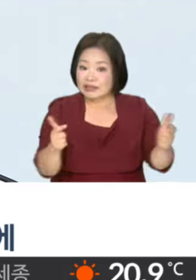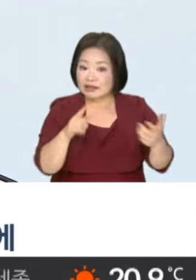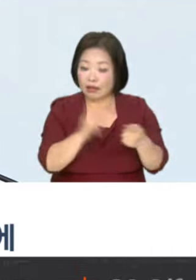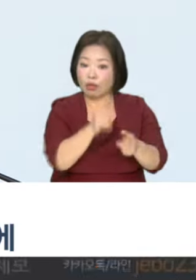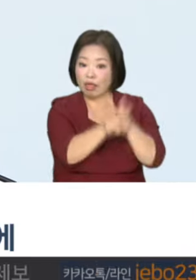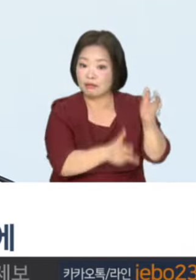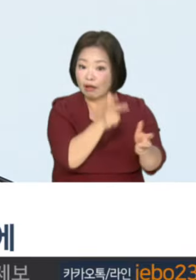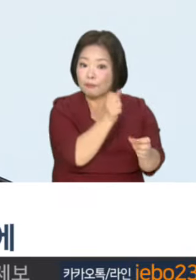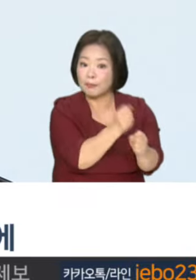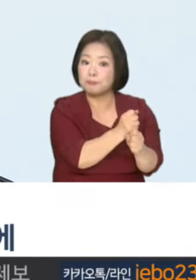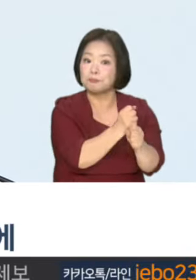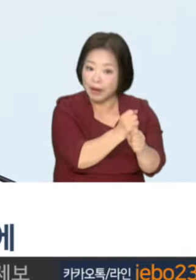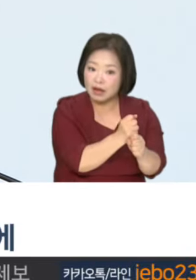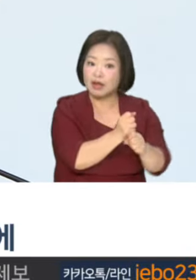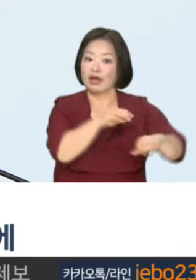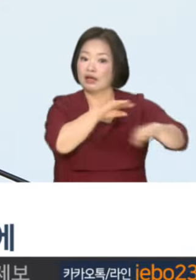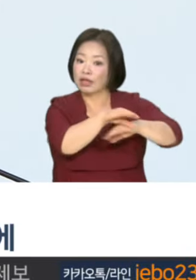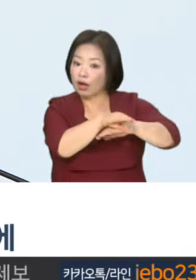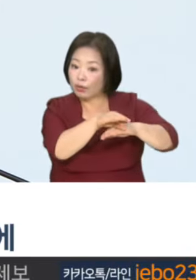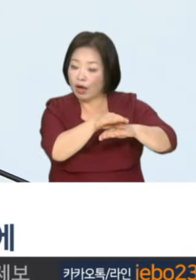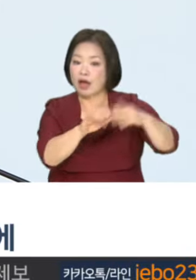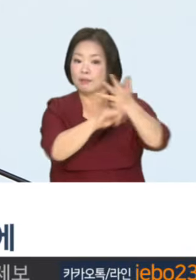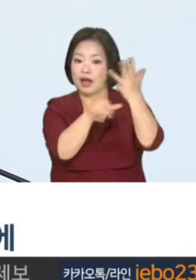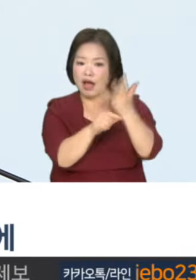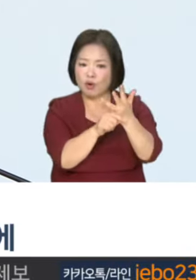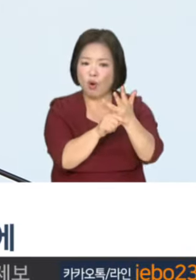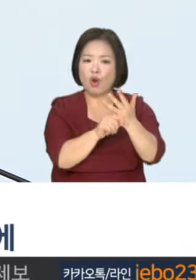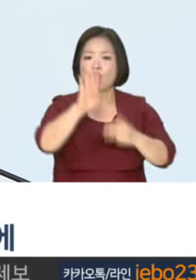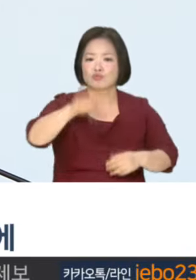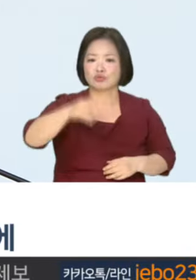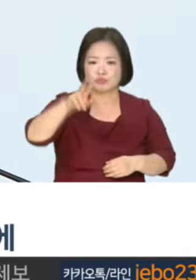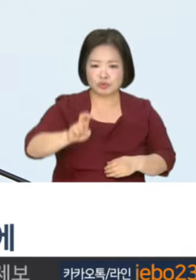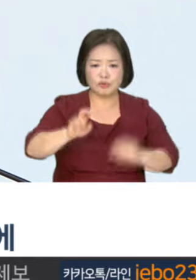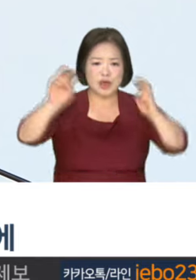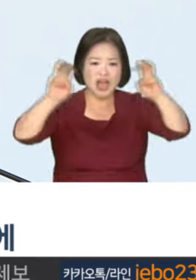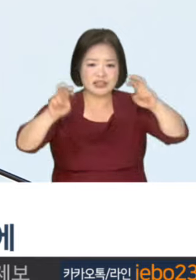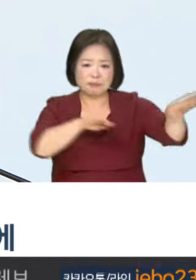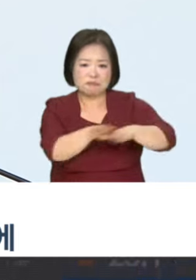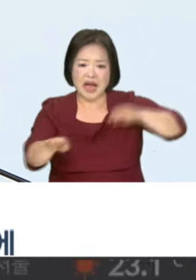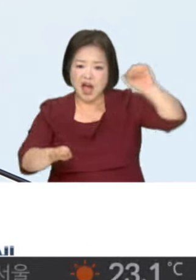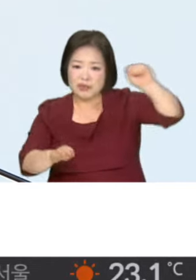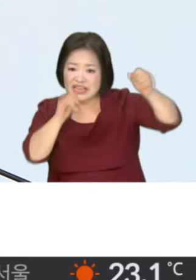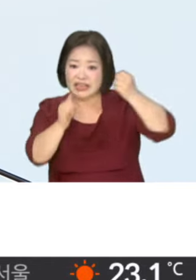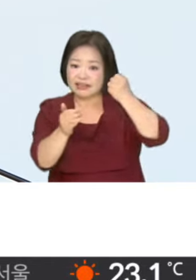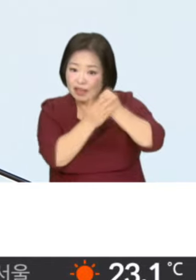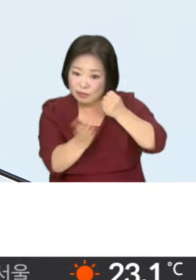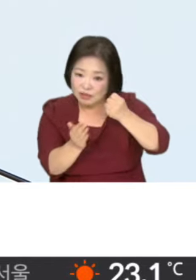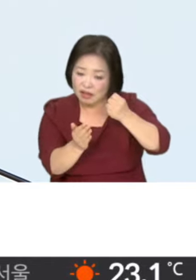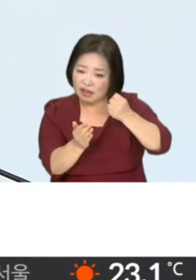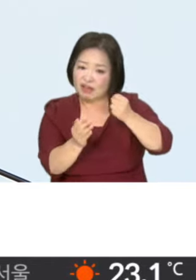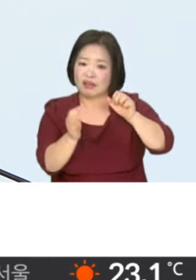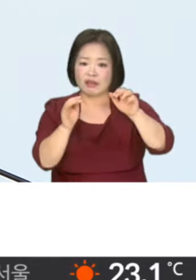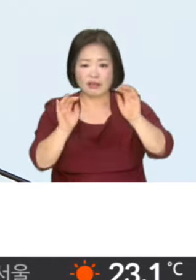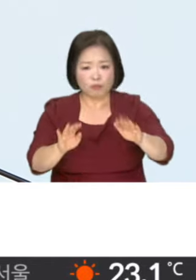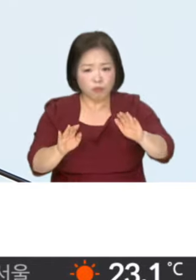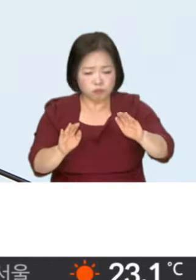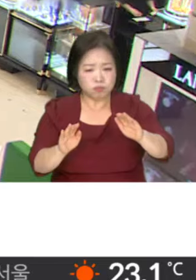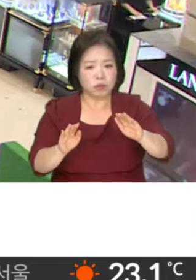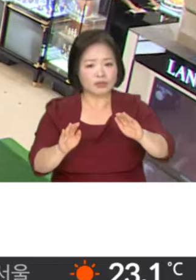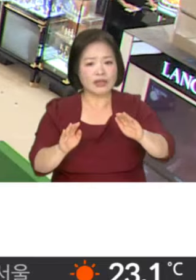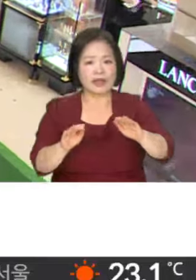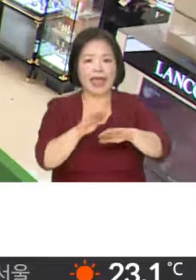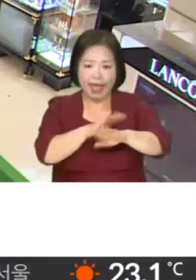늘고 있고 자동차는 전월의 부품사 파업이라 설비 공사가 있었기 때문에 거기에 따른 기조 효과가 좀 큰 것으로